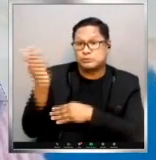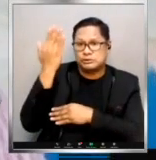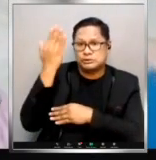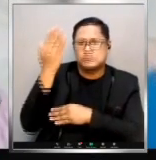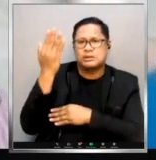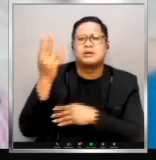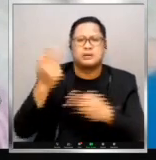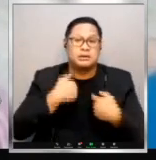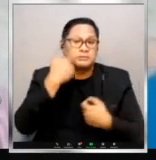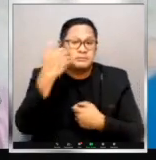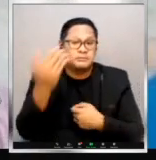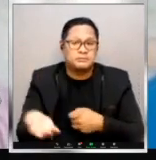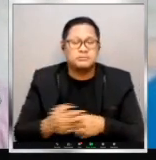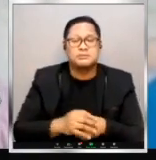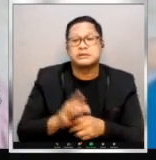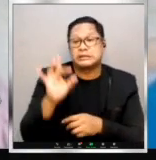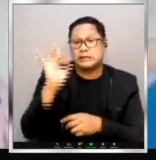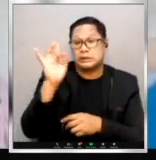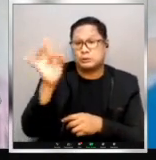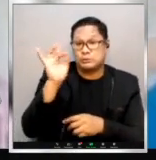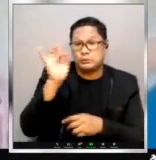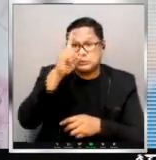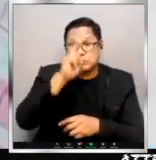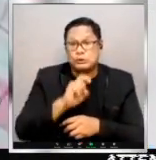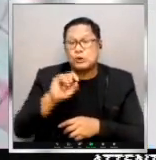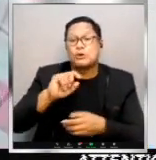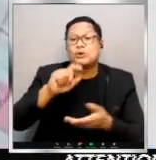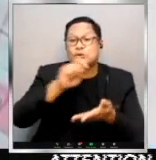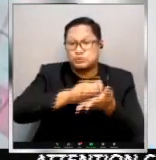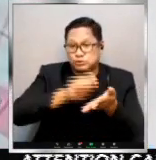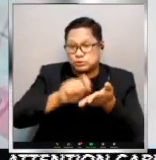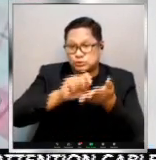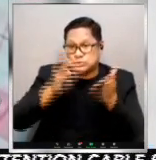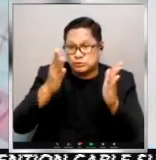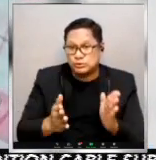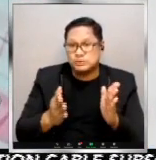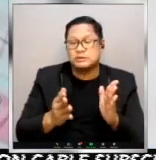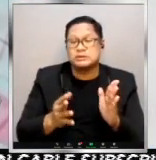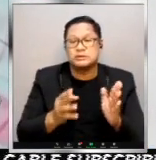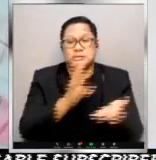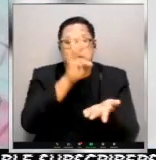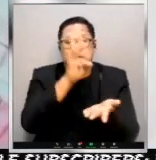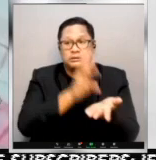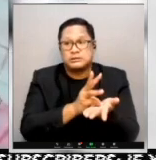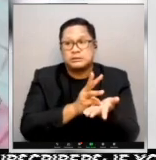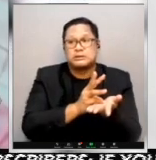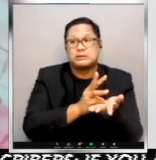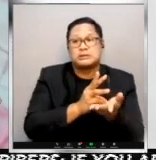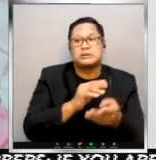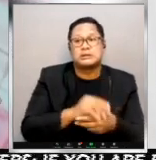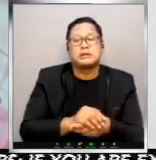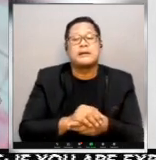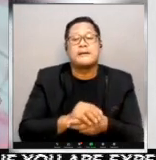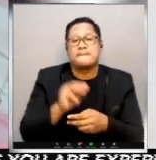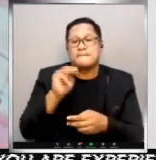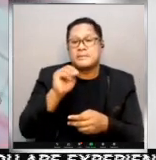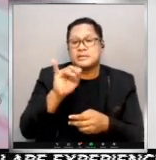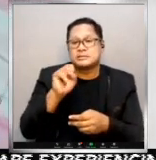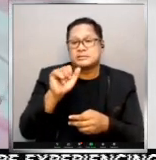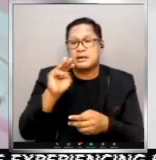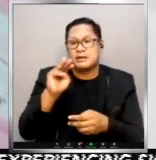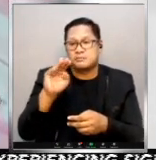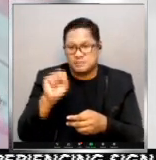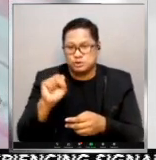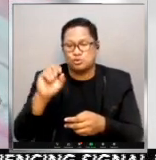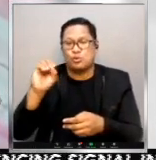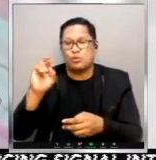ang 80 taong gulang na journalist sa kanyang bayan sa Gingoog, Misamis Oriental. Batay sa